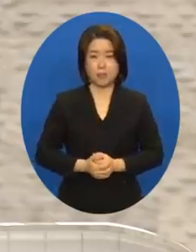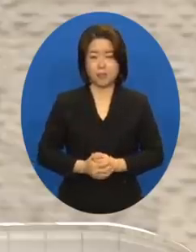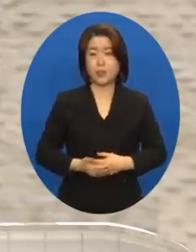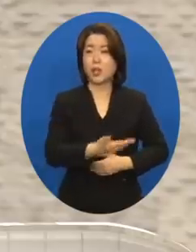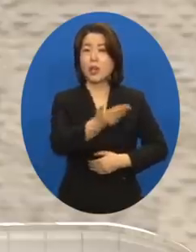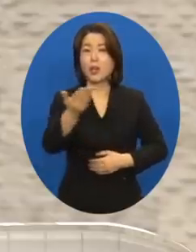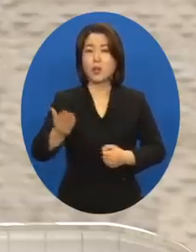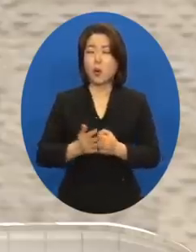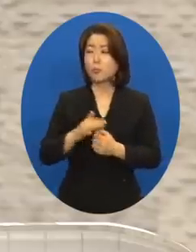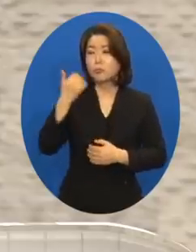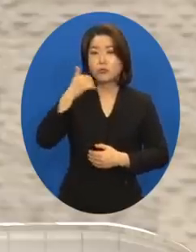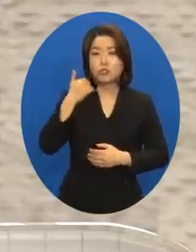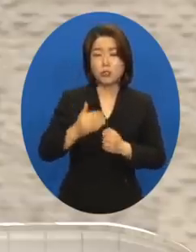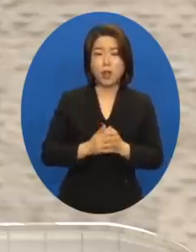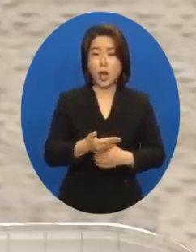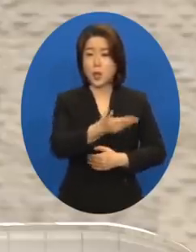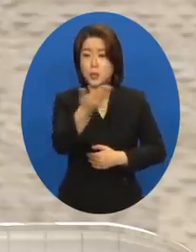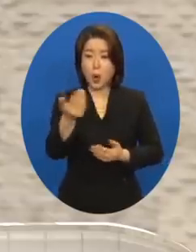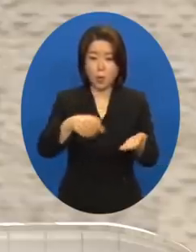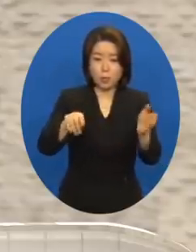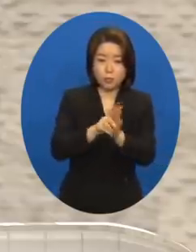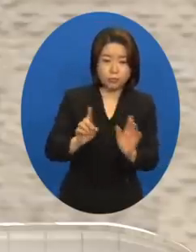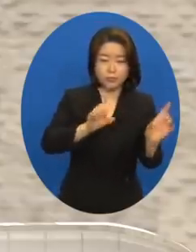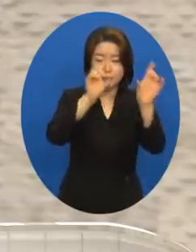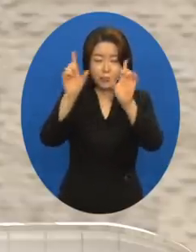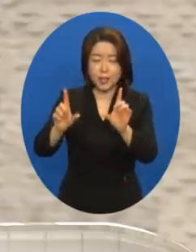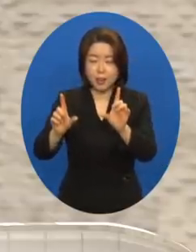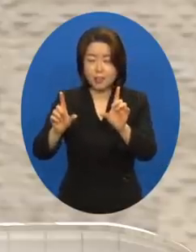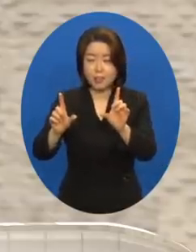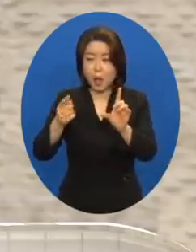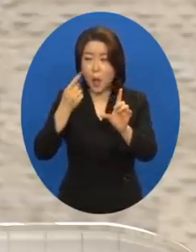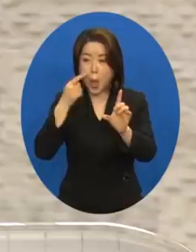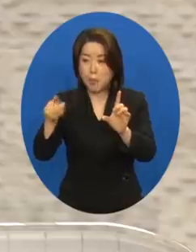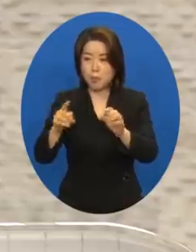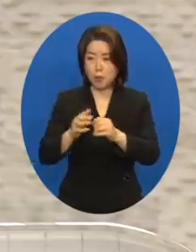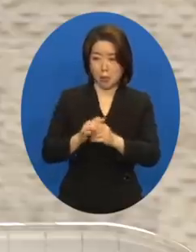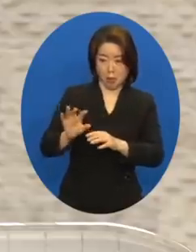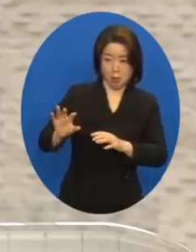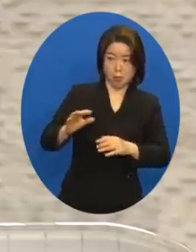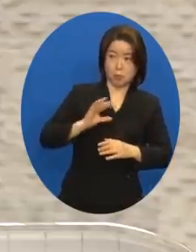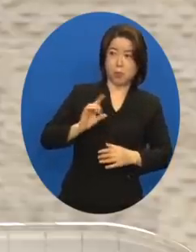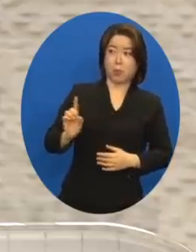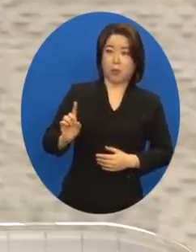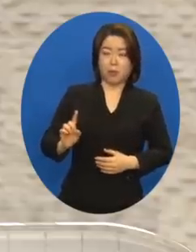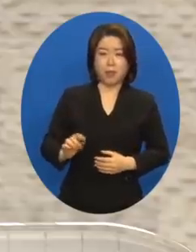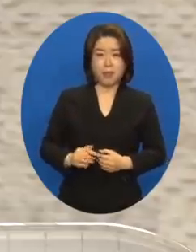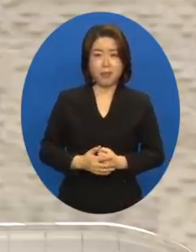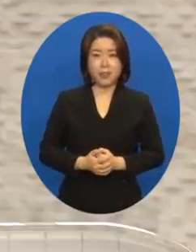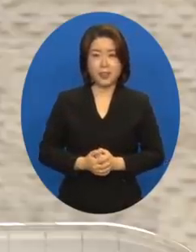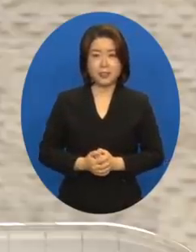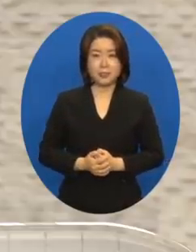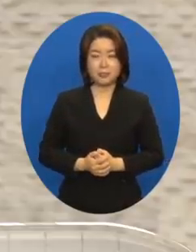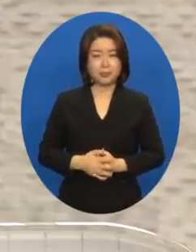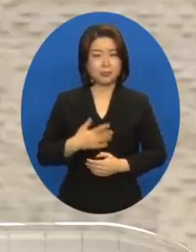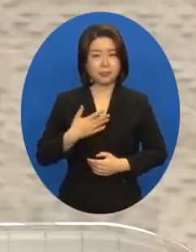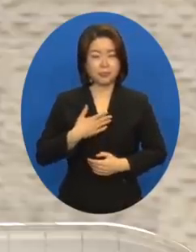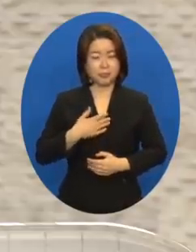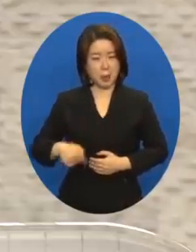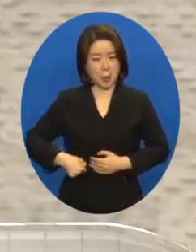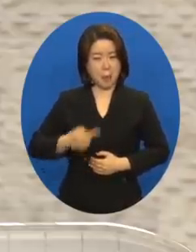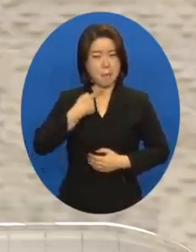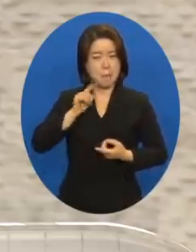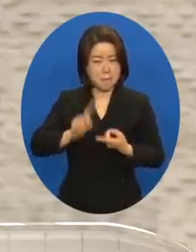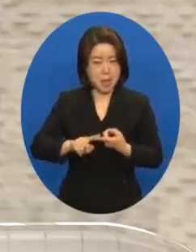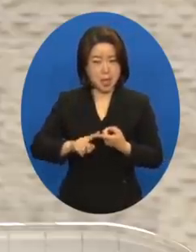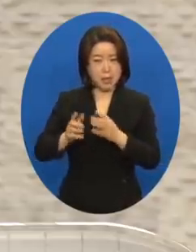여러분도 누가 여러분을 위해서 살겠다고 하면 오히려 곳부터 날 거예요 내 맘에 드는 사람이